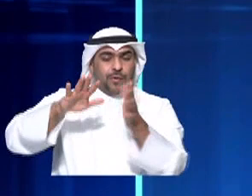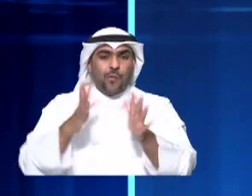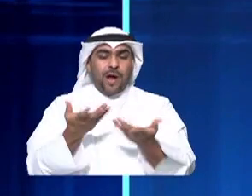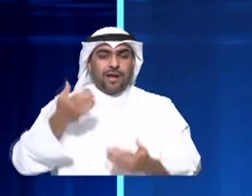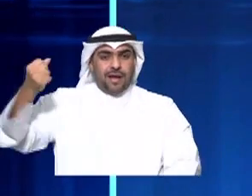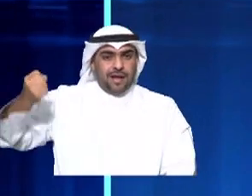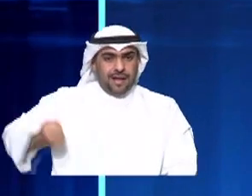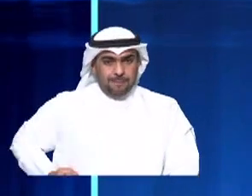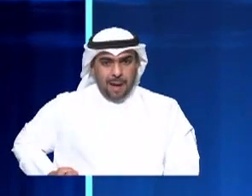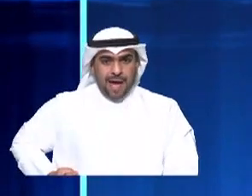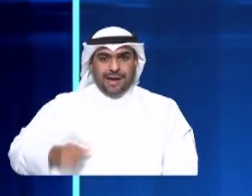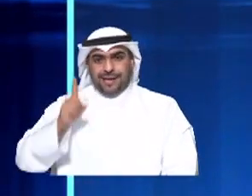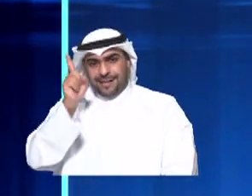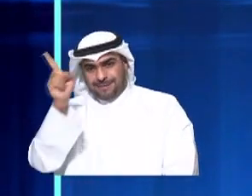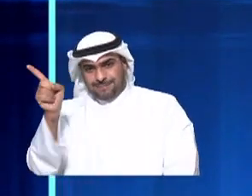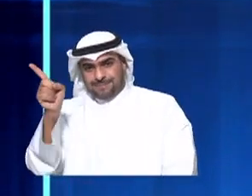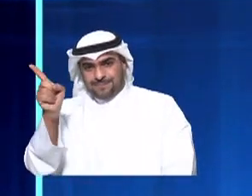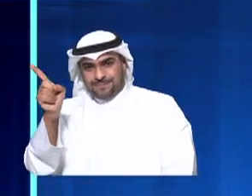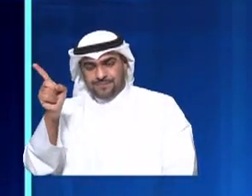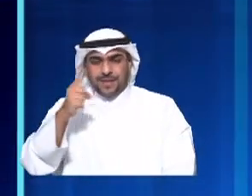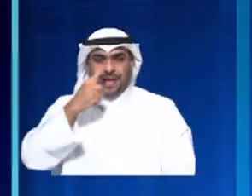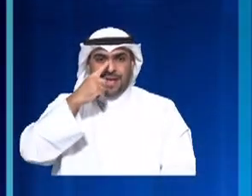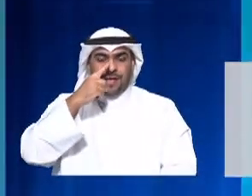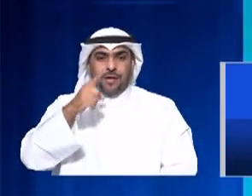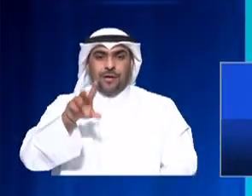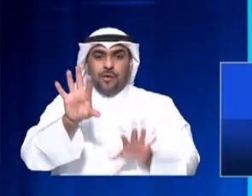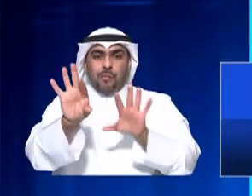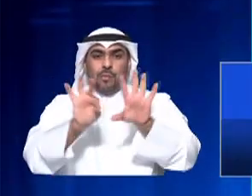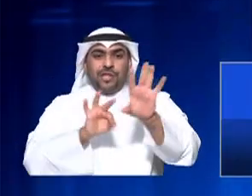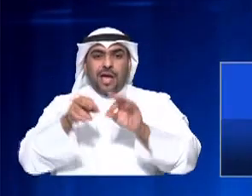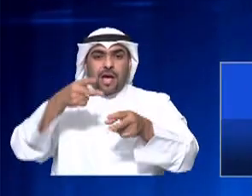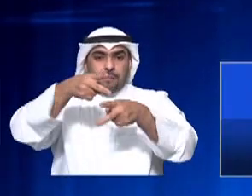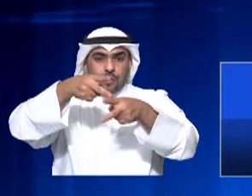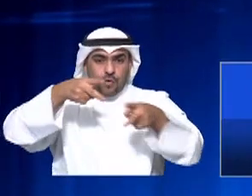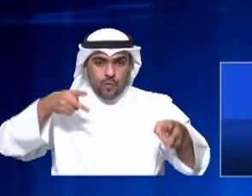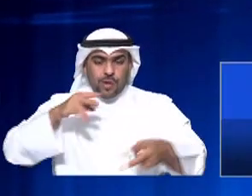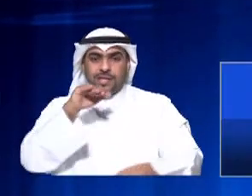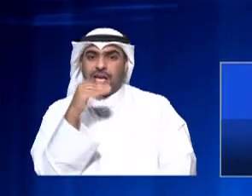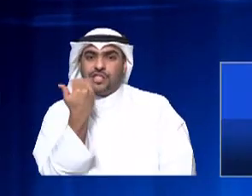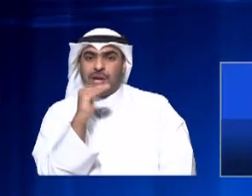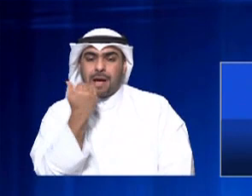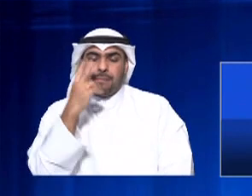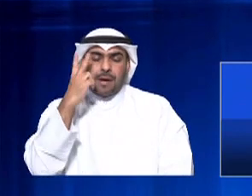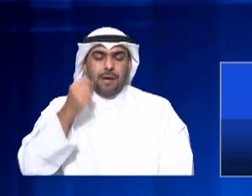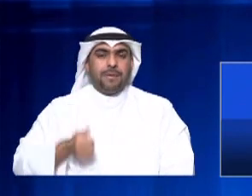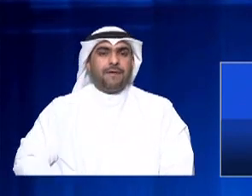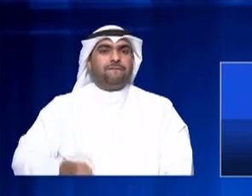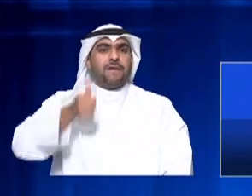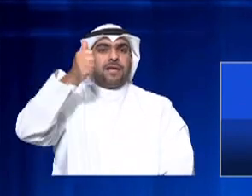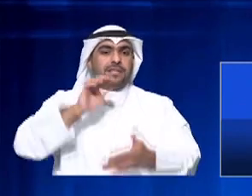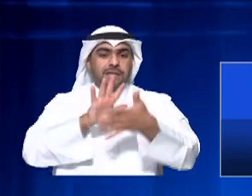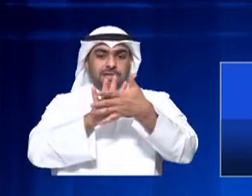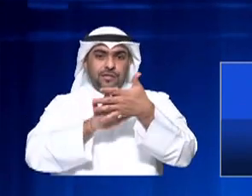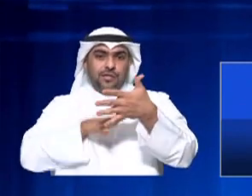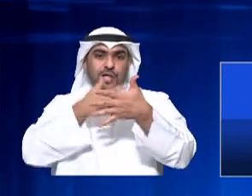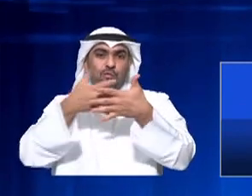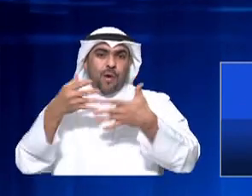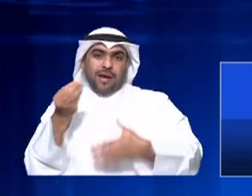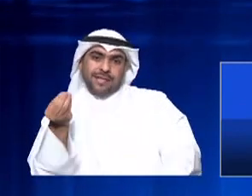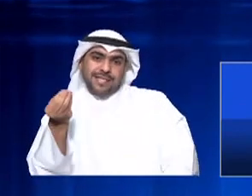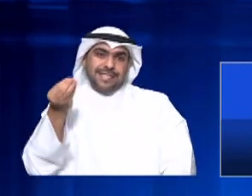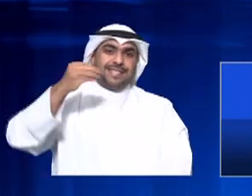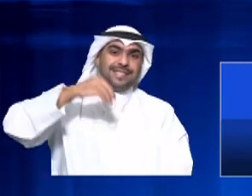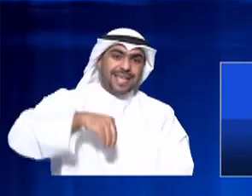البحرينية المنامة. ويرغب أزرق شباب اليد في الفوز بنقاط المباراة وتأكيد مستواهم